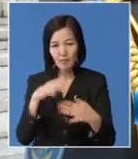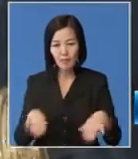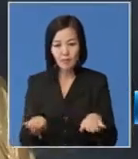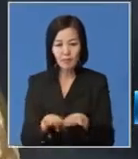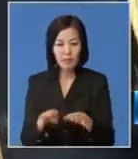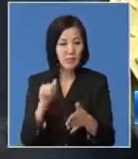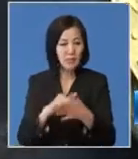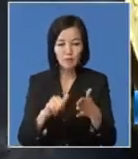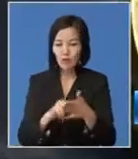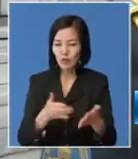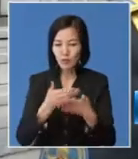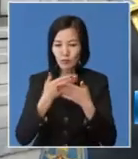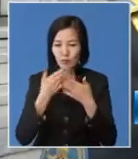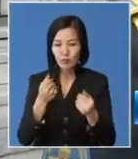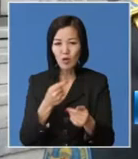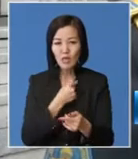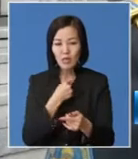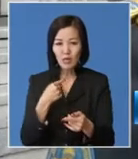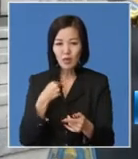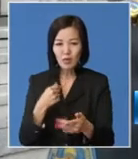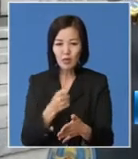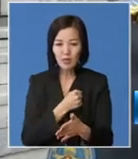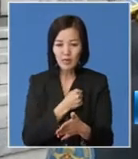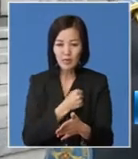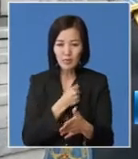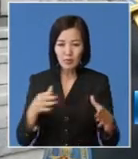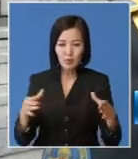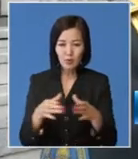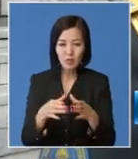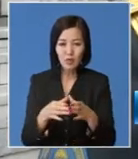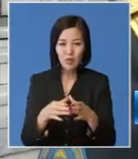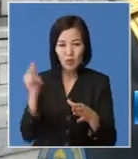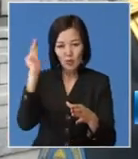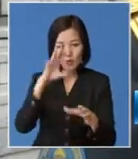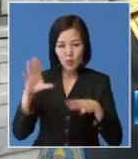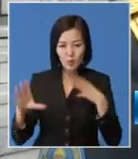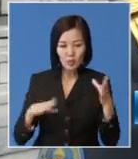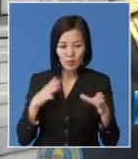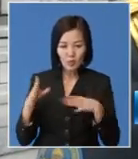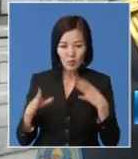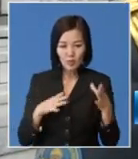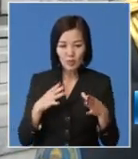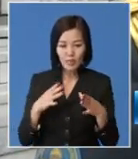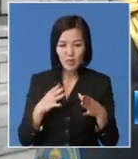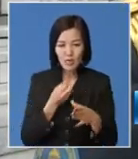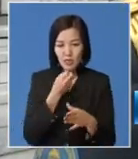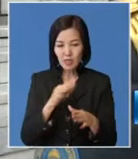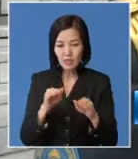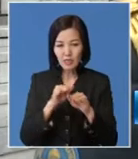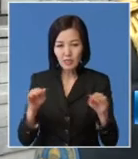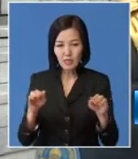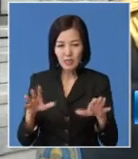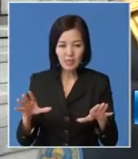кемшілігіміз жоқ. Талдықорған гарнизоны осы оқу жаттығында тек қана жақсы деңгейде